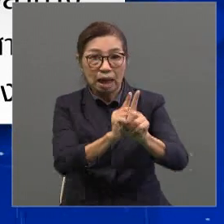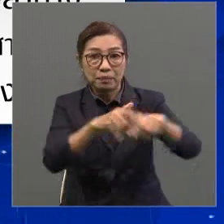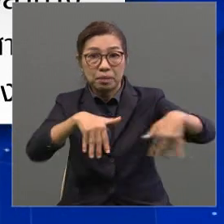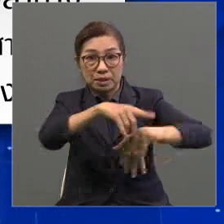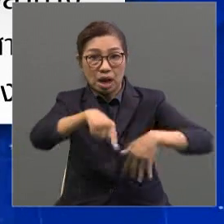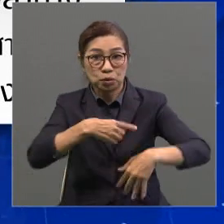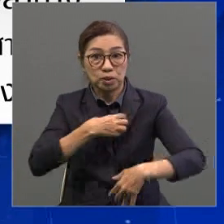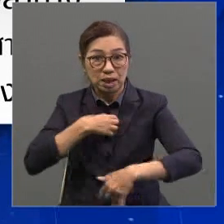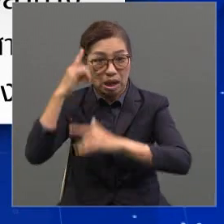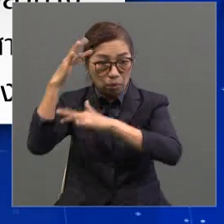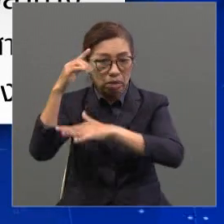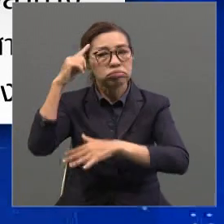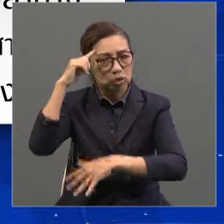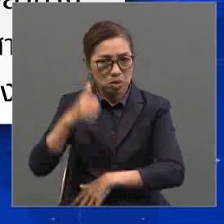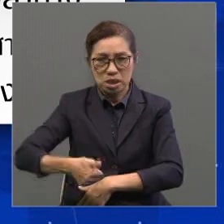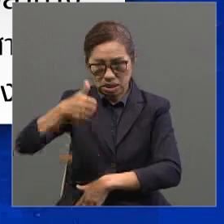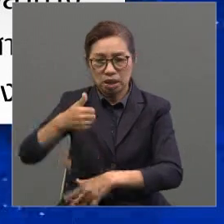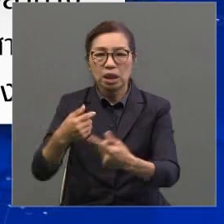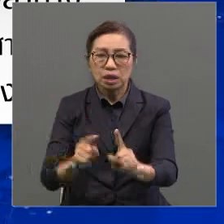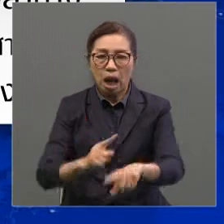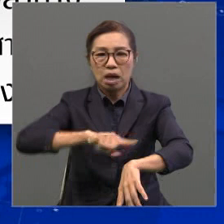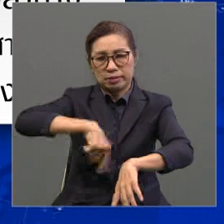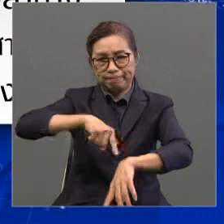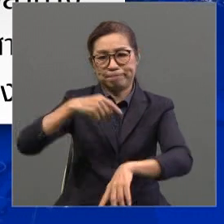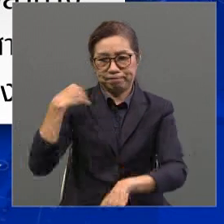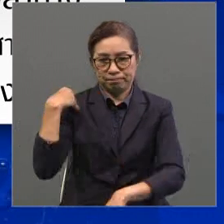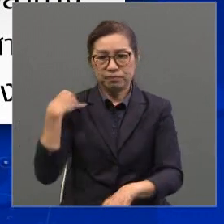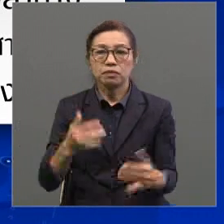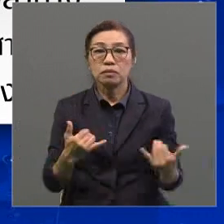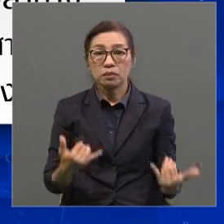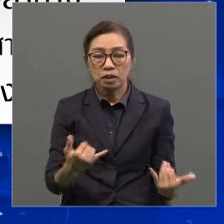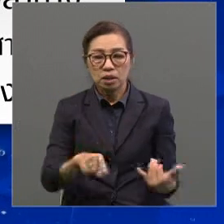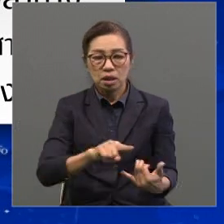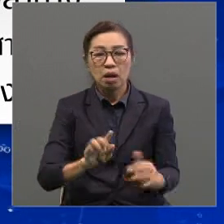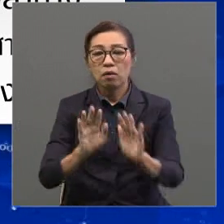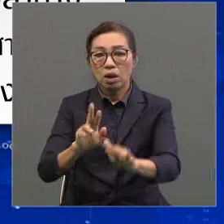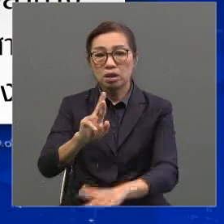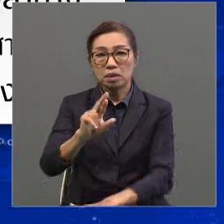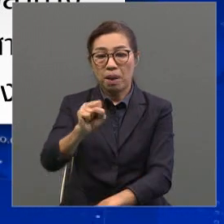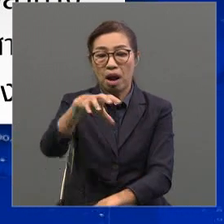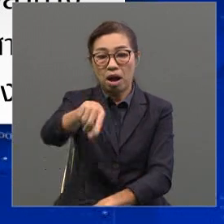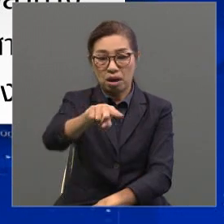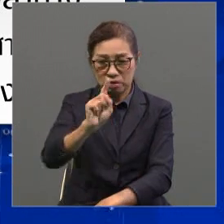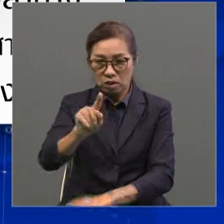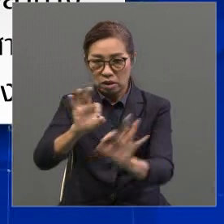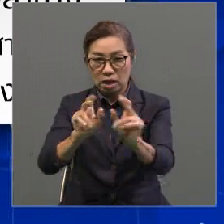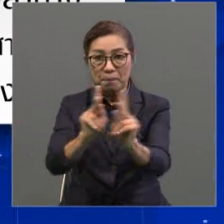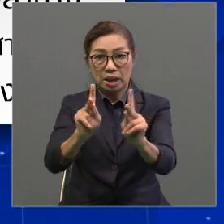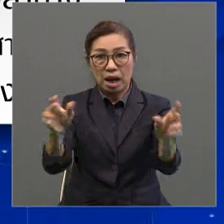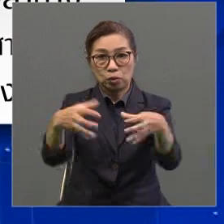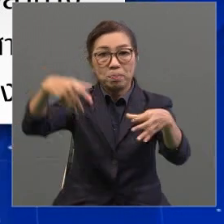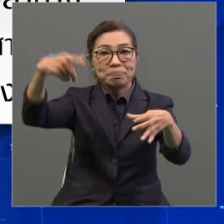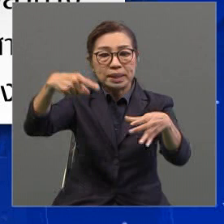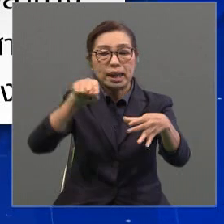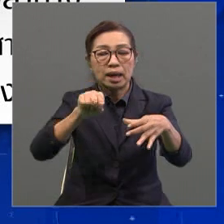หวังก็จะดีที่สุดซึ่งอาจต้องใช้เวลาบ้างโดยระหว่างนี้ให้สภาผู้แทนราษฎรตั้งคณะกรรมาธิการที่ 3มันขึ้น